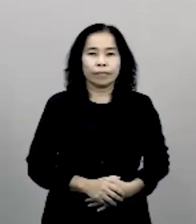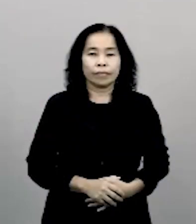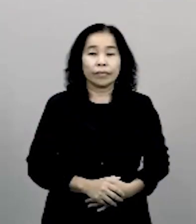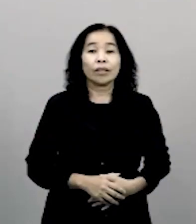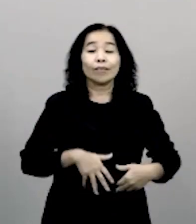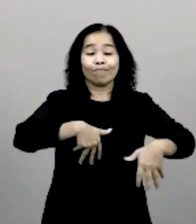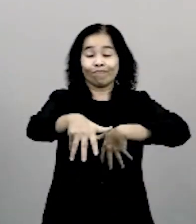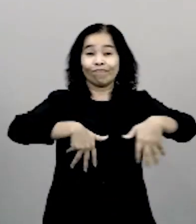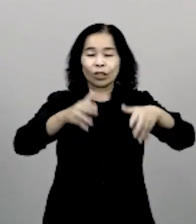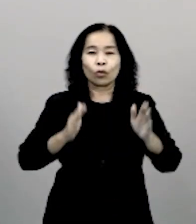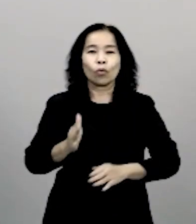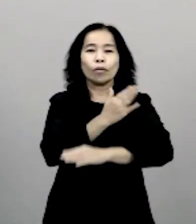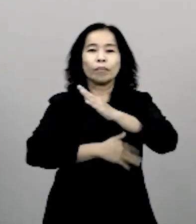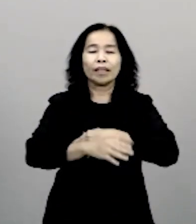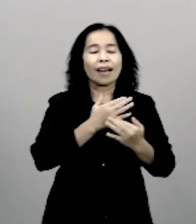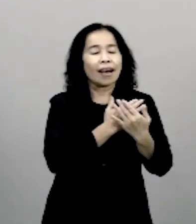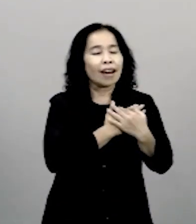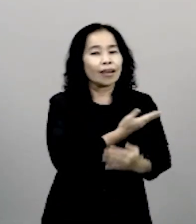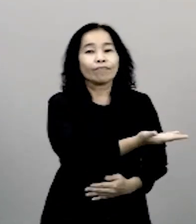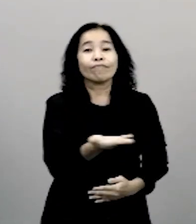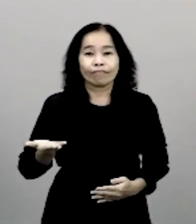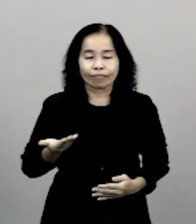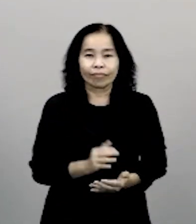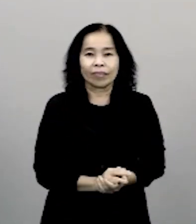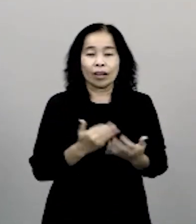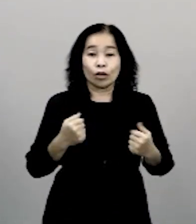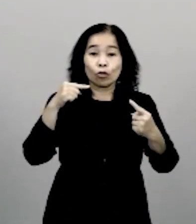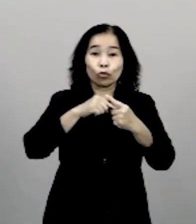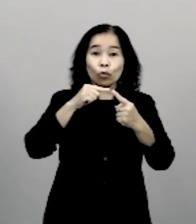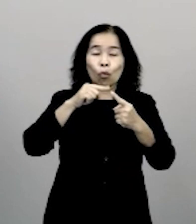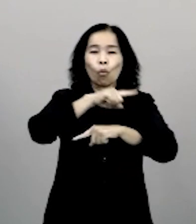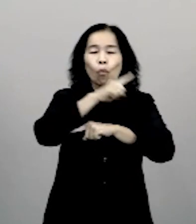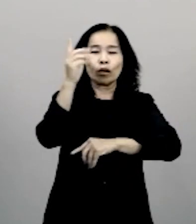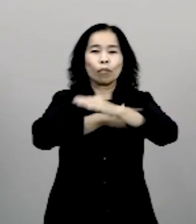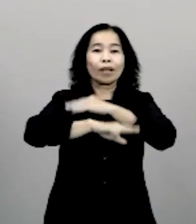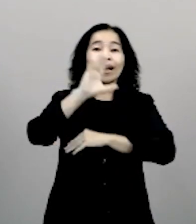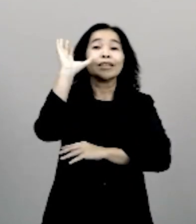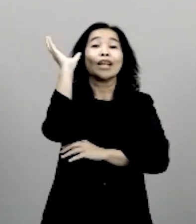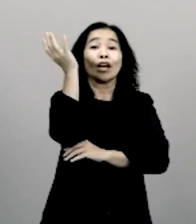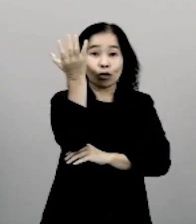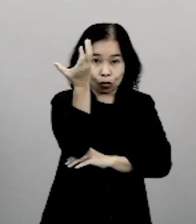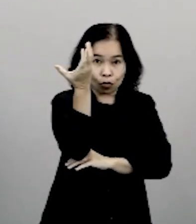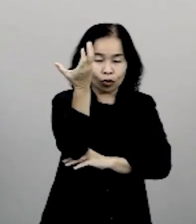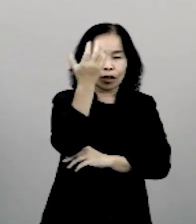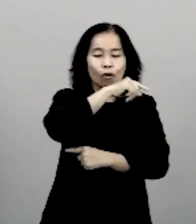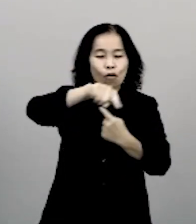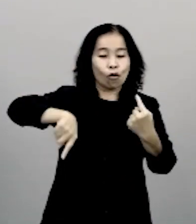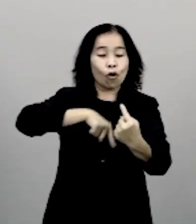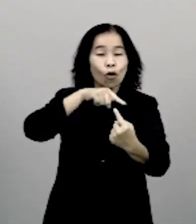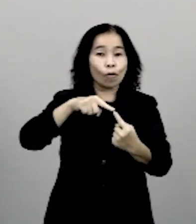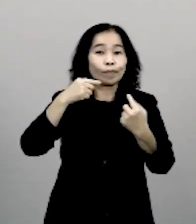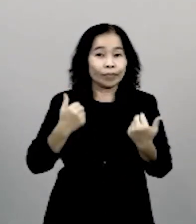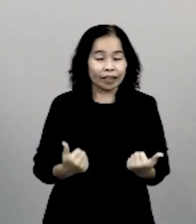พี่น้องคนพิการที่รักทุกท่านเนื่องในโอกาสวันคนพิการสากลที่บรรจบครบรอบอีกวาระหนึ่ง